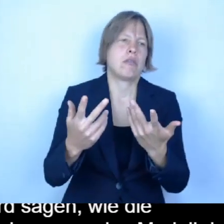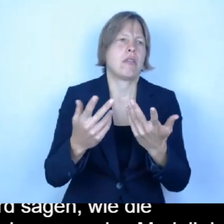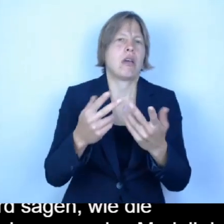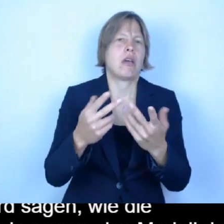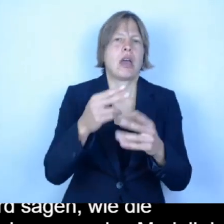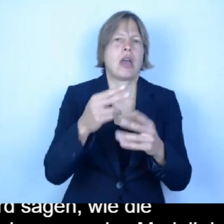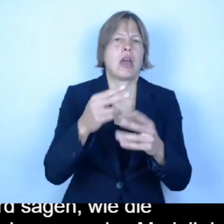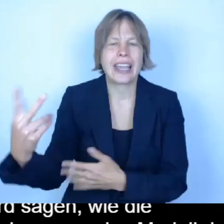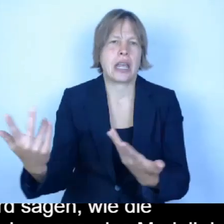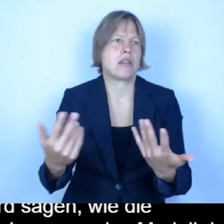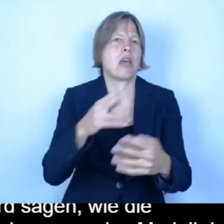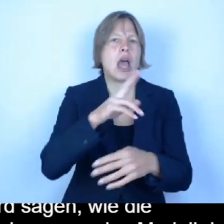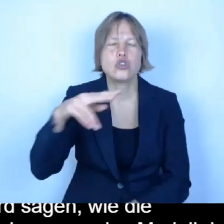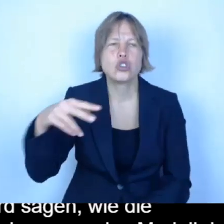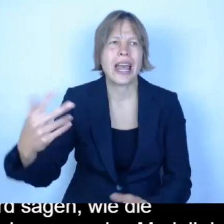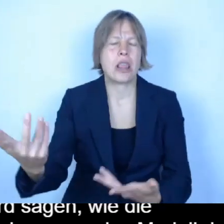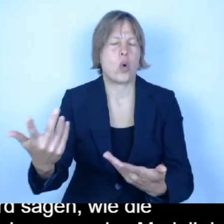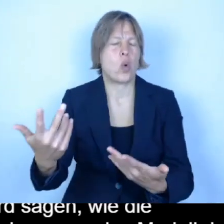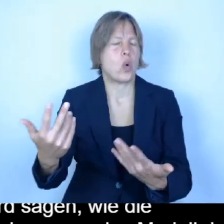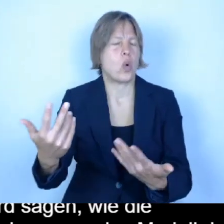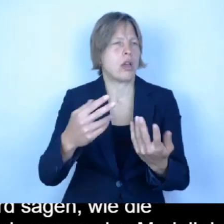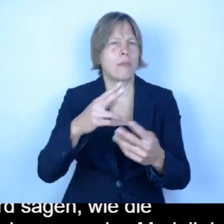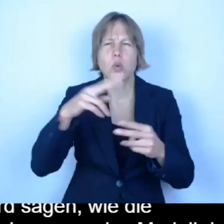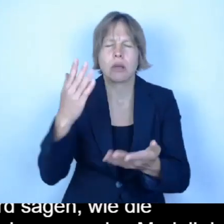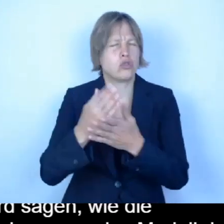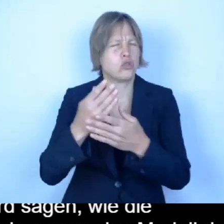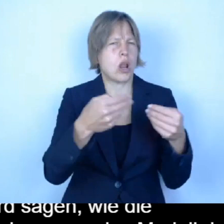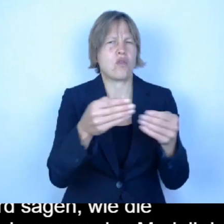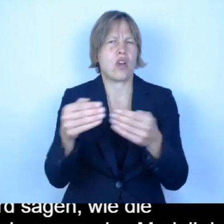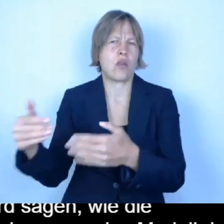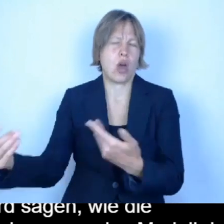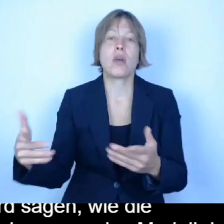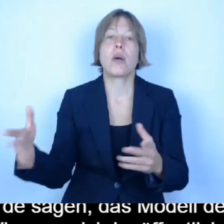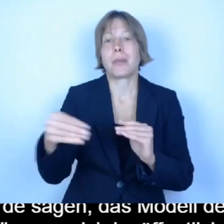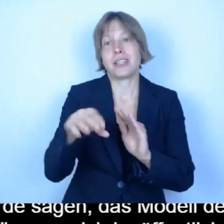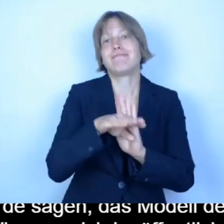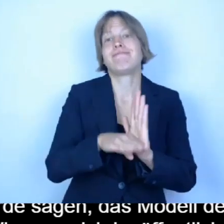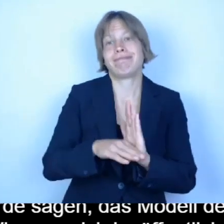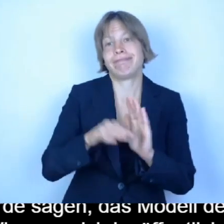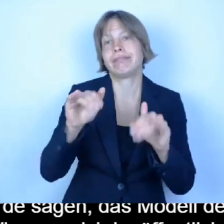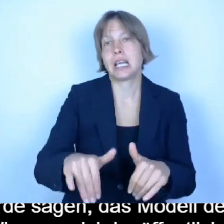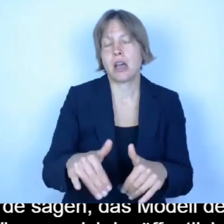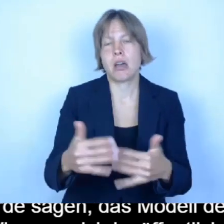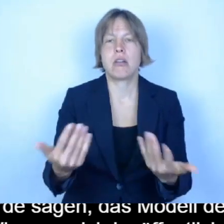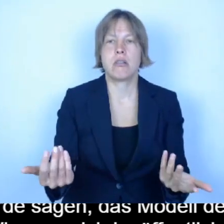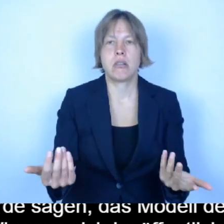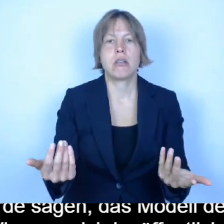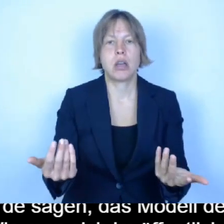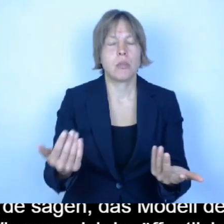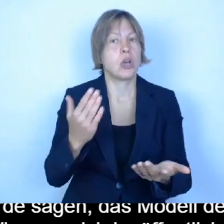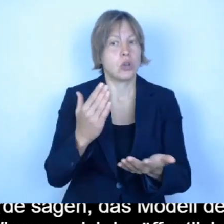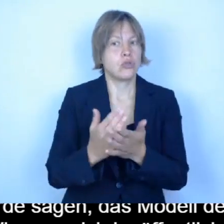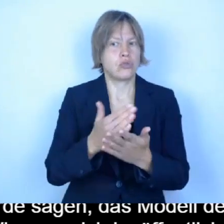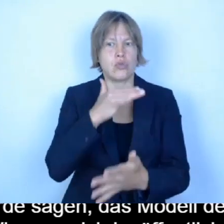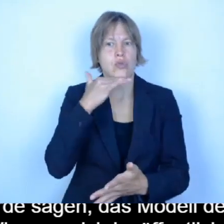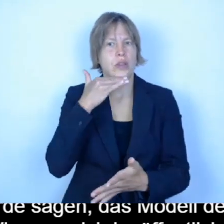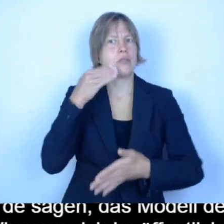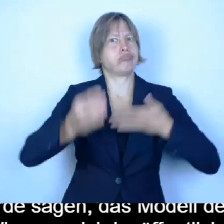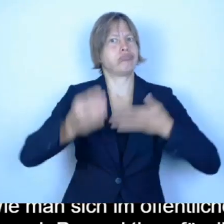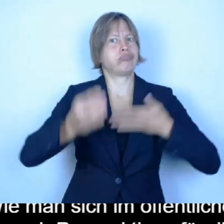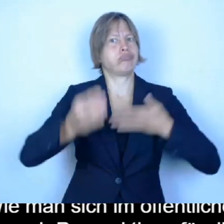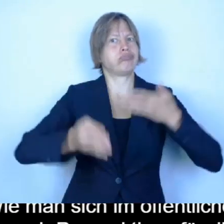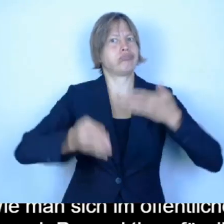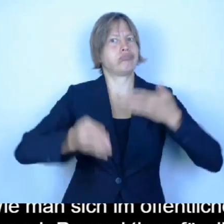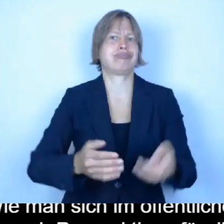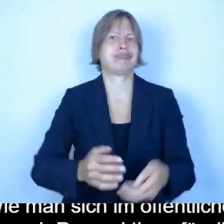und werden auch schon wieder sehr vernünftig frequentiert. Ein letzter Punkt, den ich noch für mich